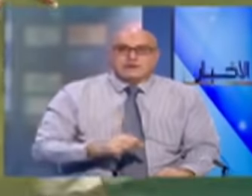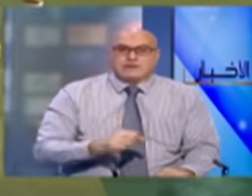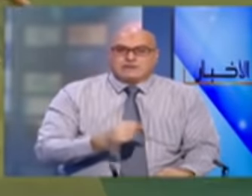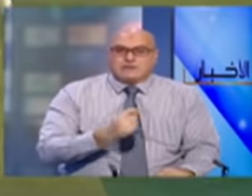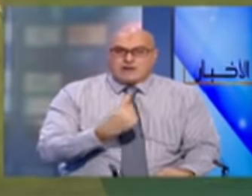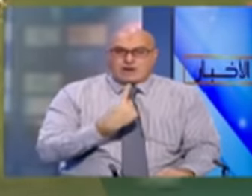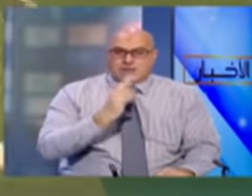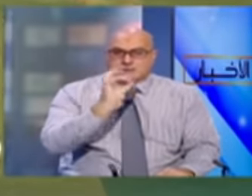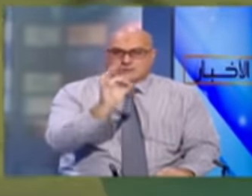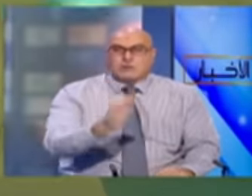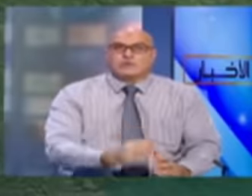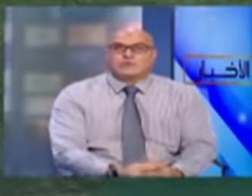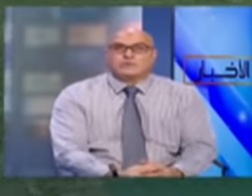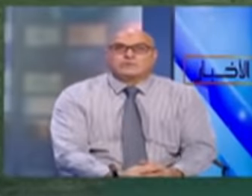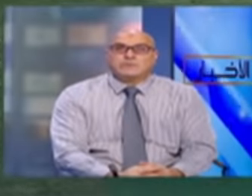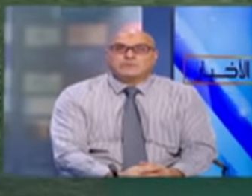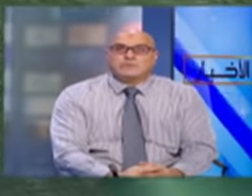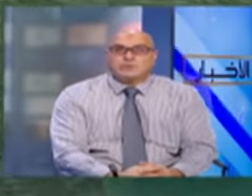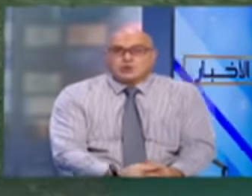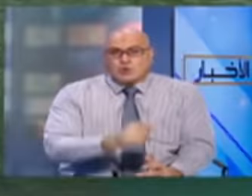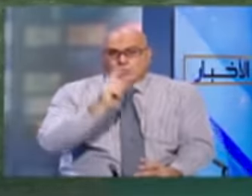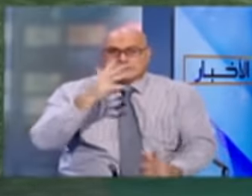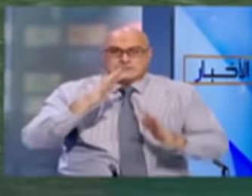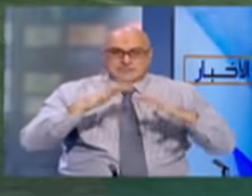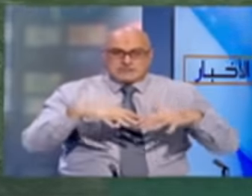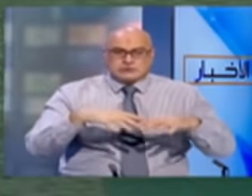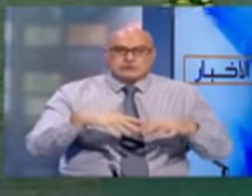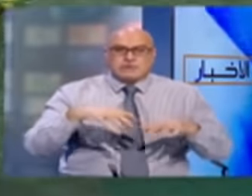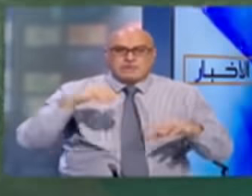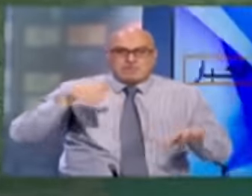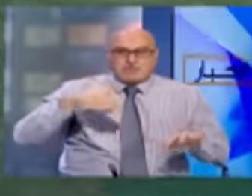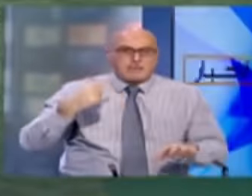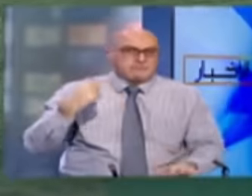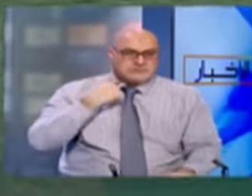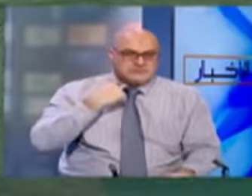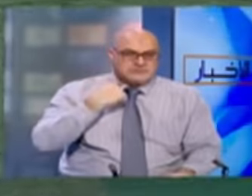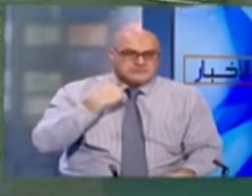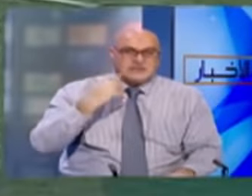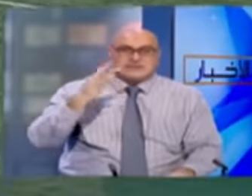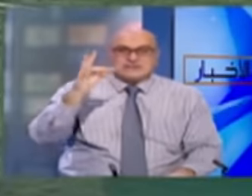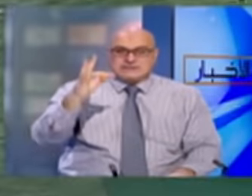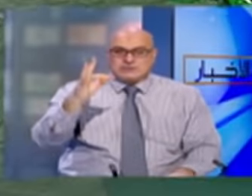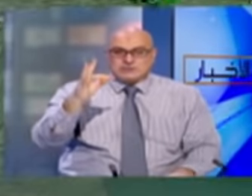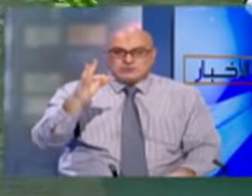بهدف دون مقابل، فيما انهزم أولمبي المدية أمام شبيبة القبائل